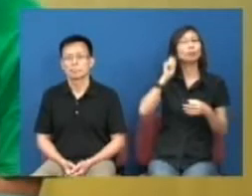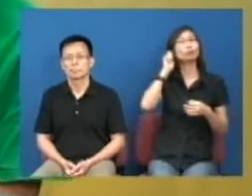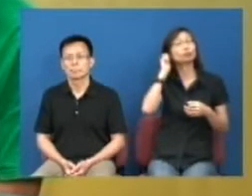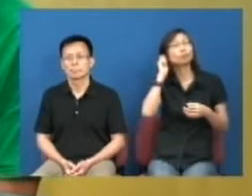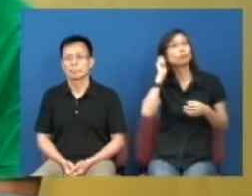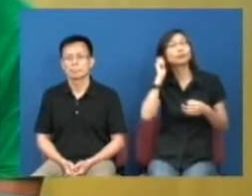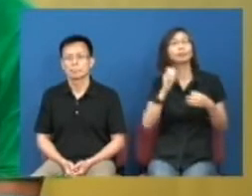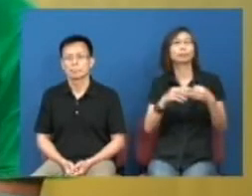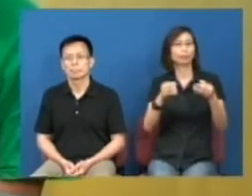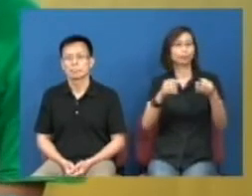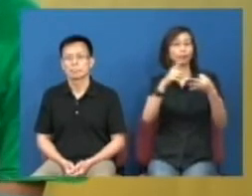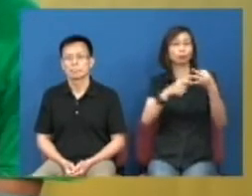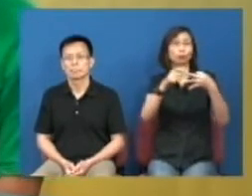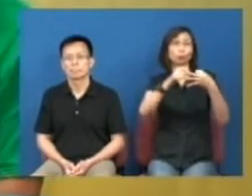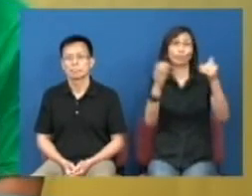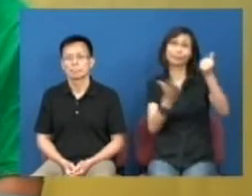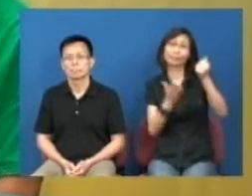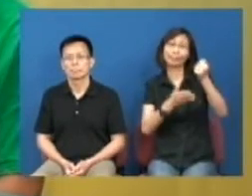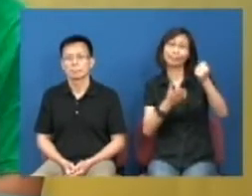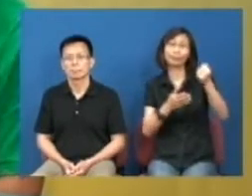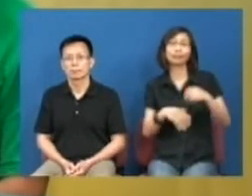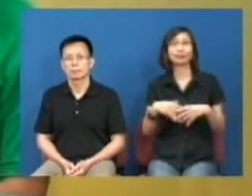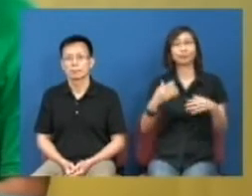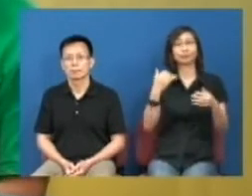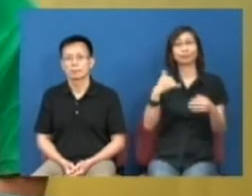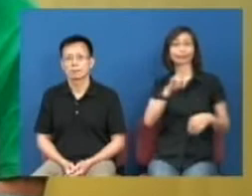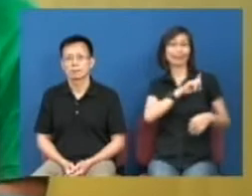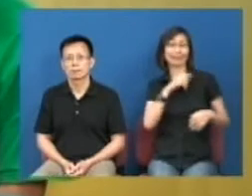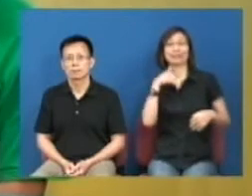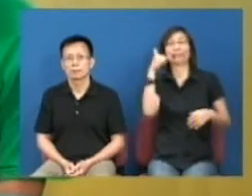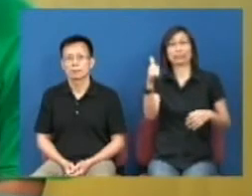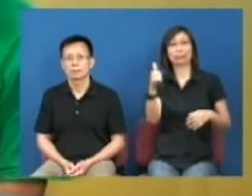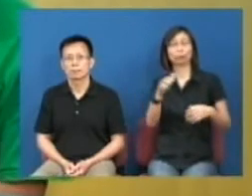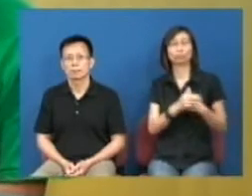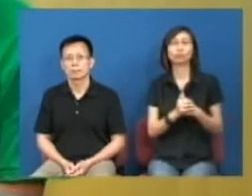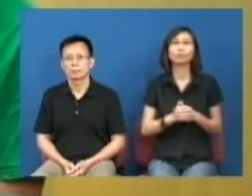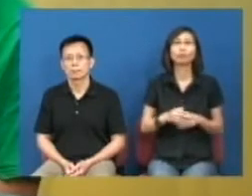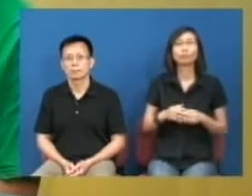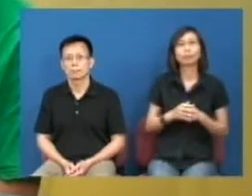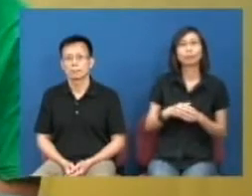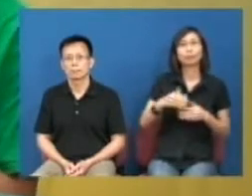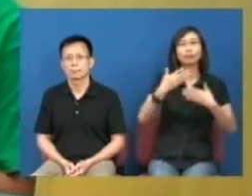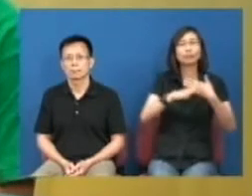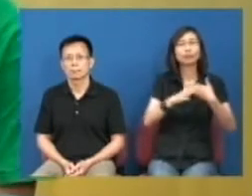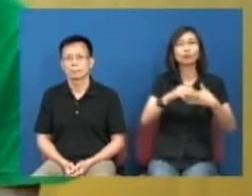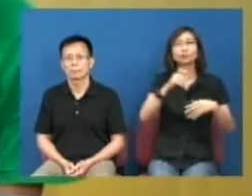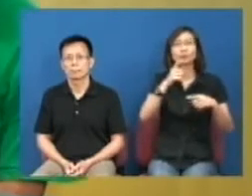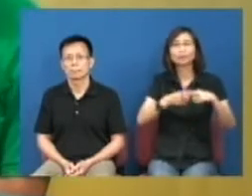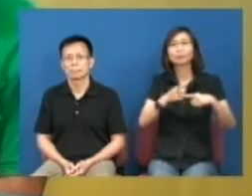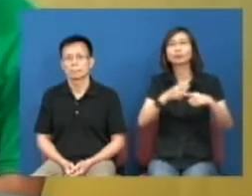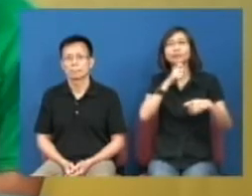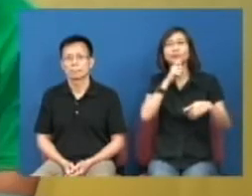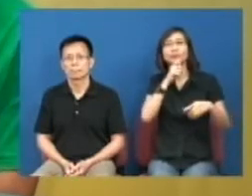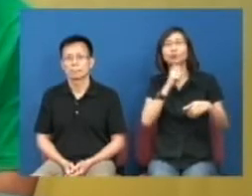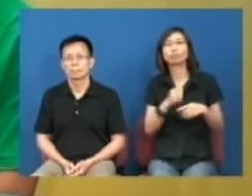啦，有得啲學生俾呢個坦克聲壓死啊！咁竟然有啲學生真係會相即係一個所謂名校學生會相